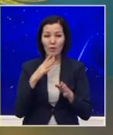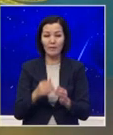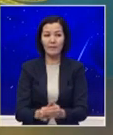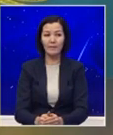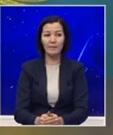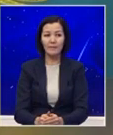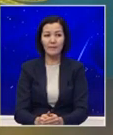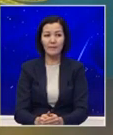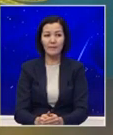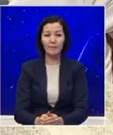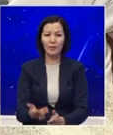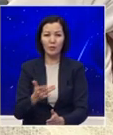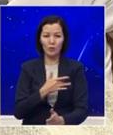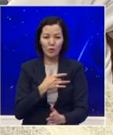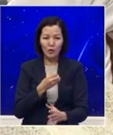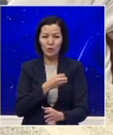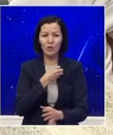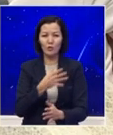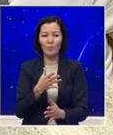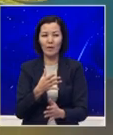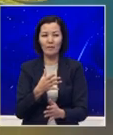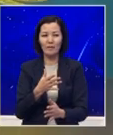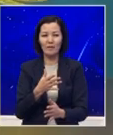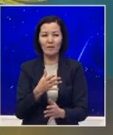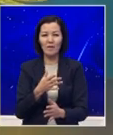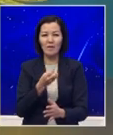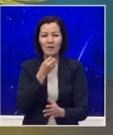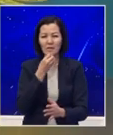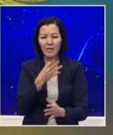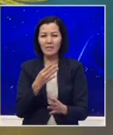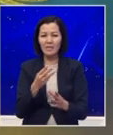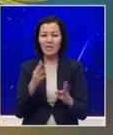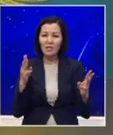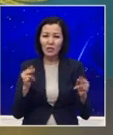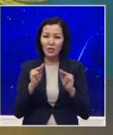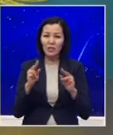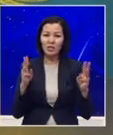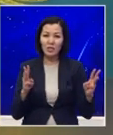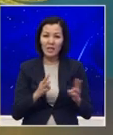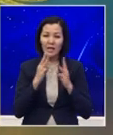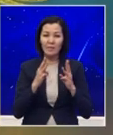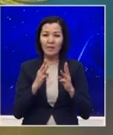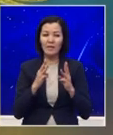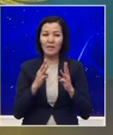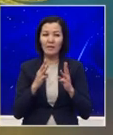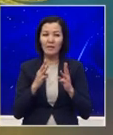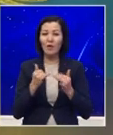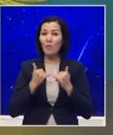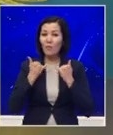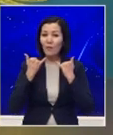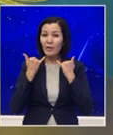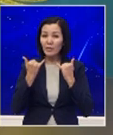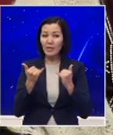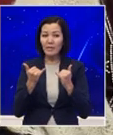Кеңсіз, жүрегіңізде кең. Арашан шын ниетпен шын былай қыласпен